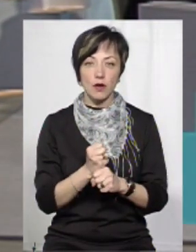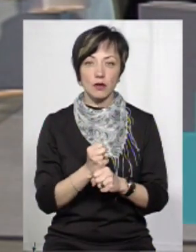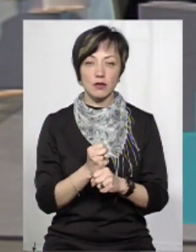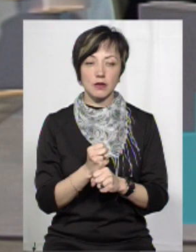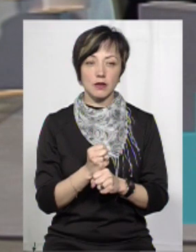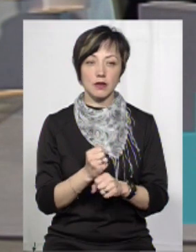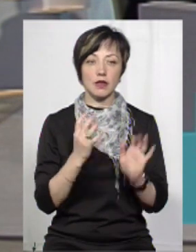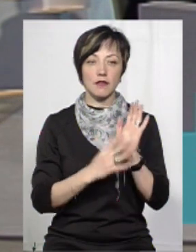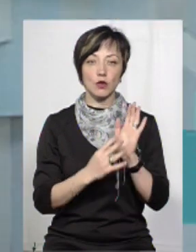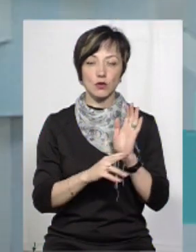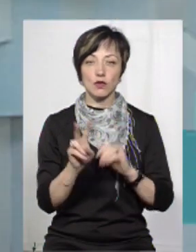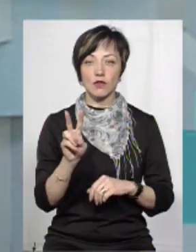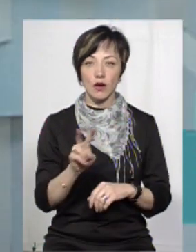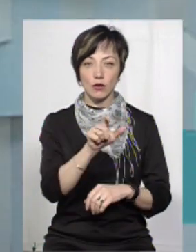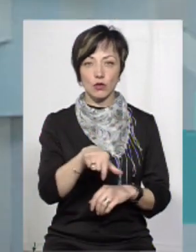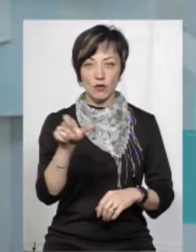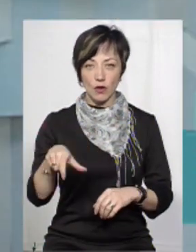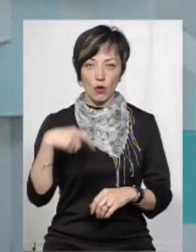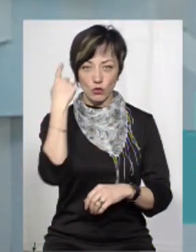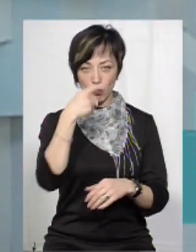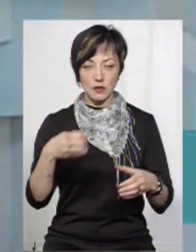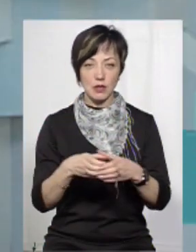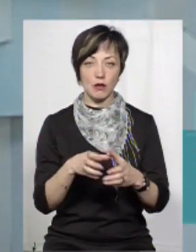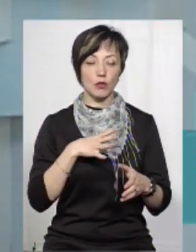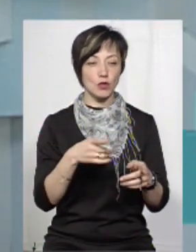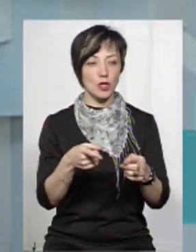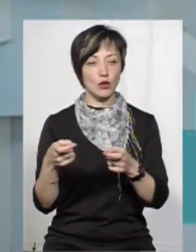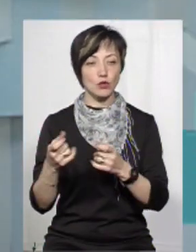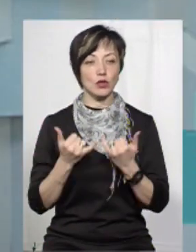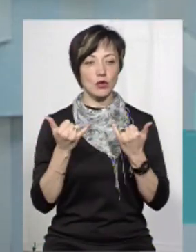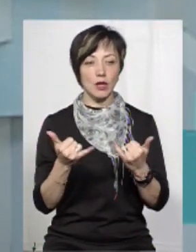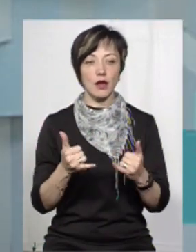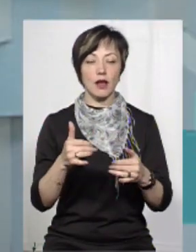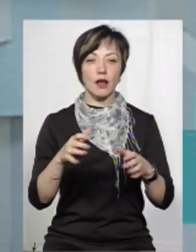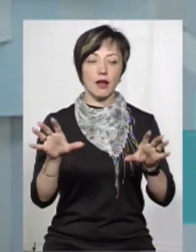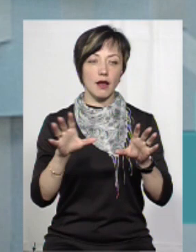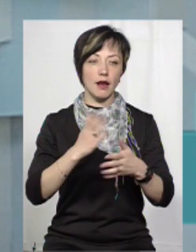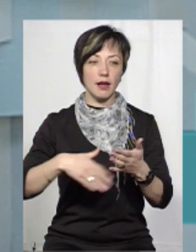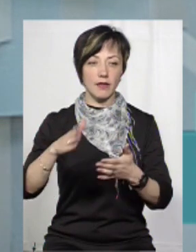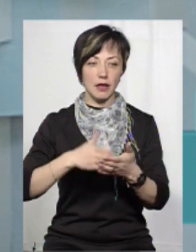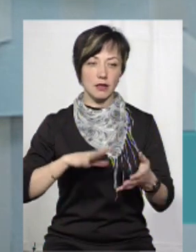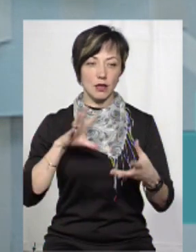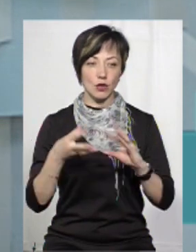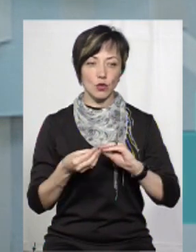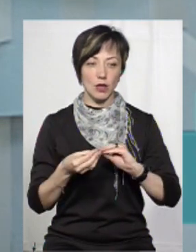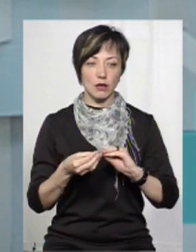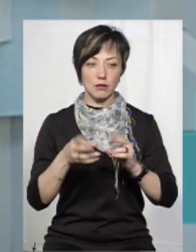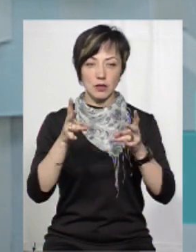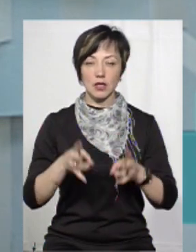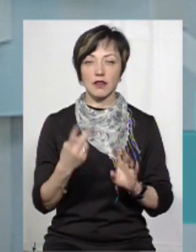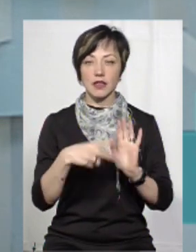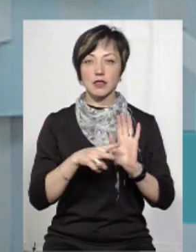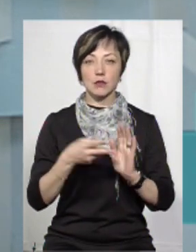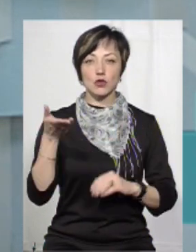Працювало 92 чоловіки особового складу. Було залучено для ліквідації наслідків негоди. І близько